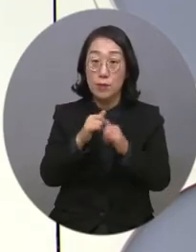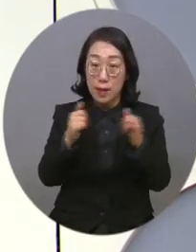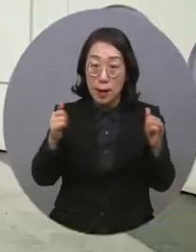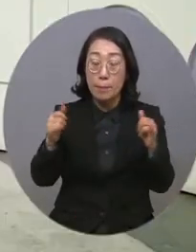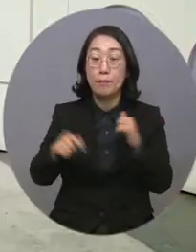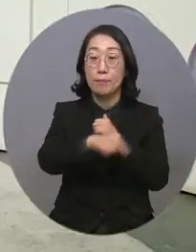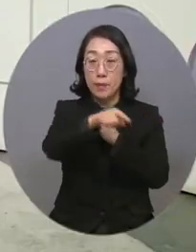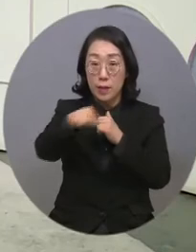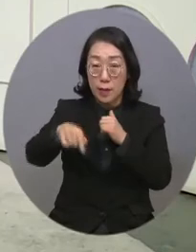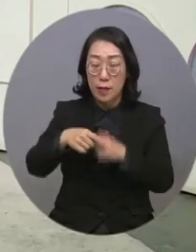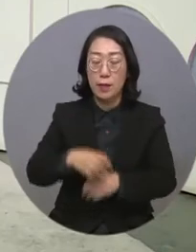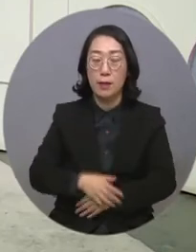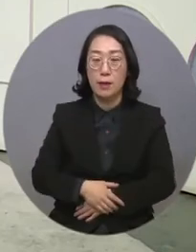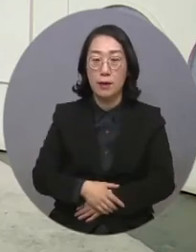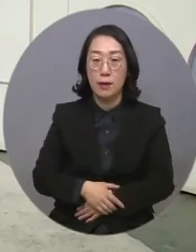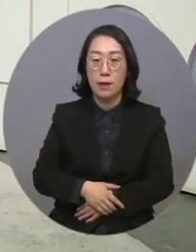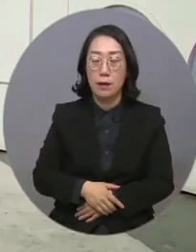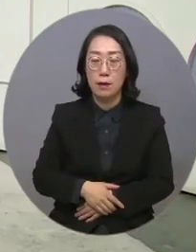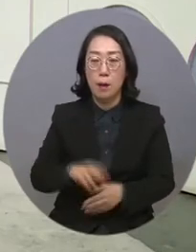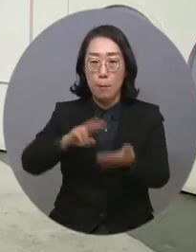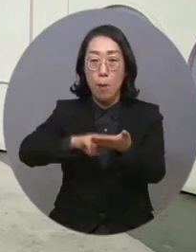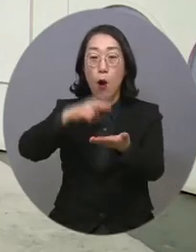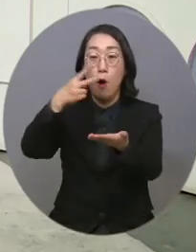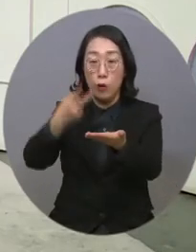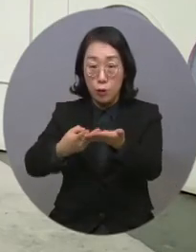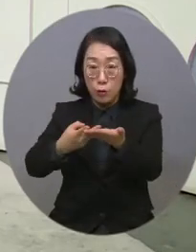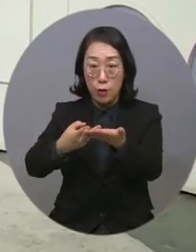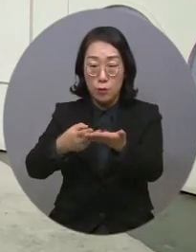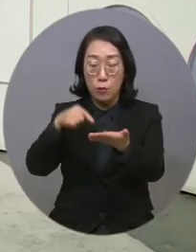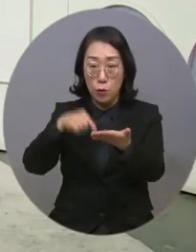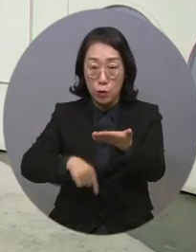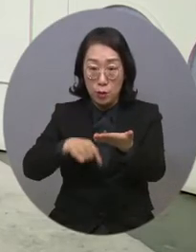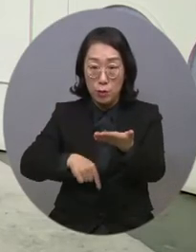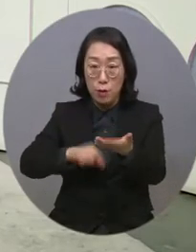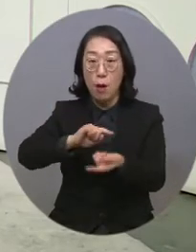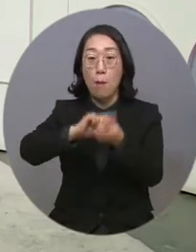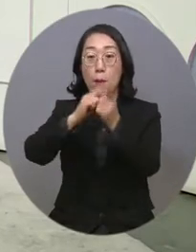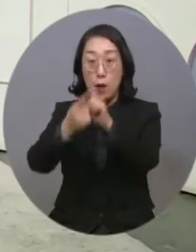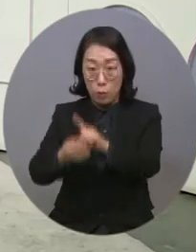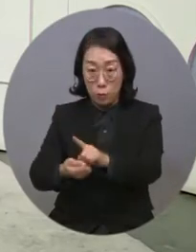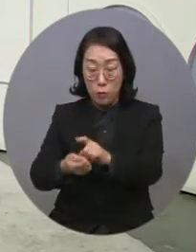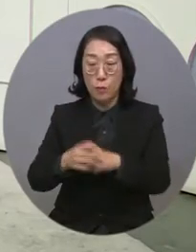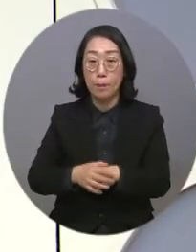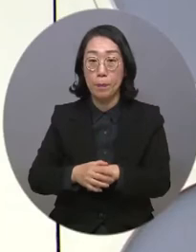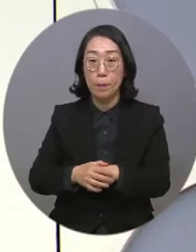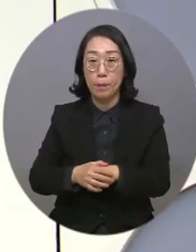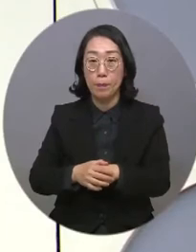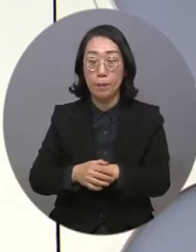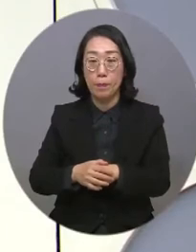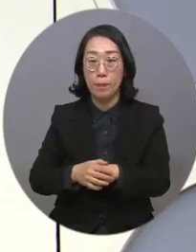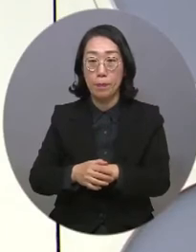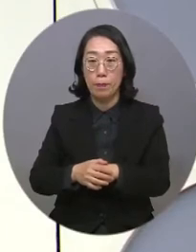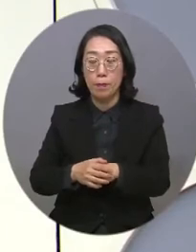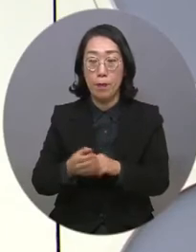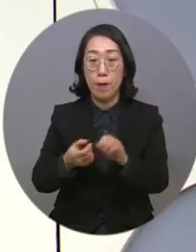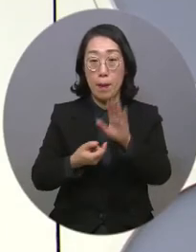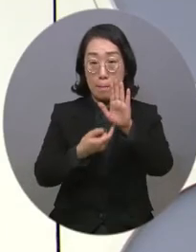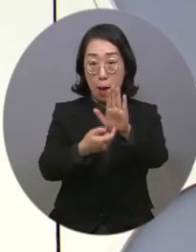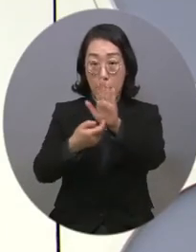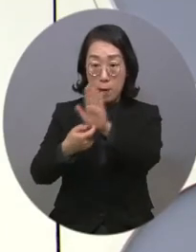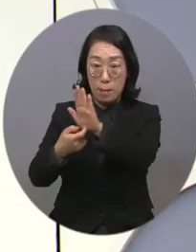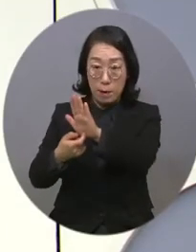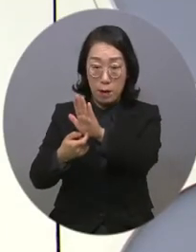해왔습니다. 그 번역원에서 우리 한국 문학을 해외 알리는데 엄청난 공헌을 했거든요. 그렇기 때문에 뭐